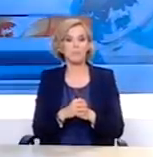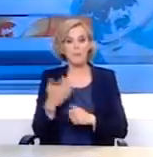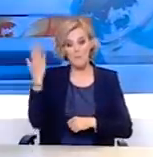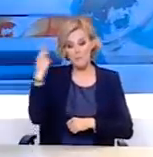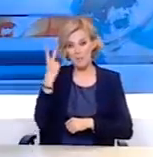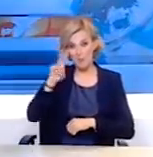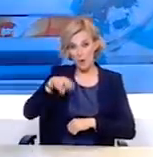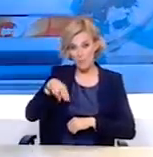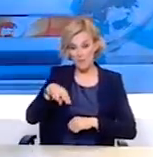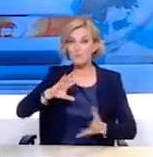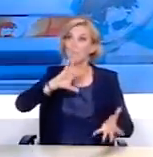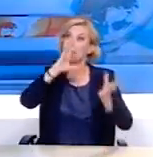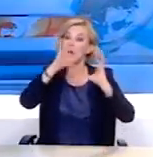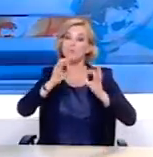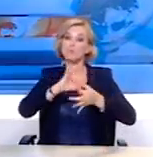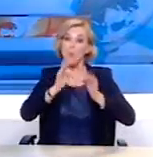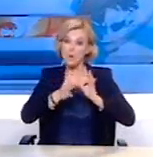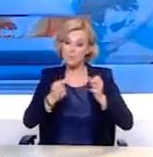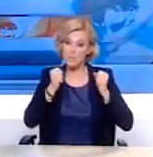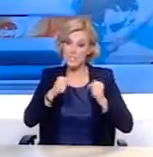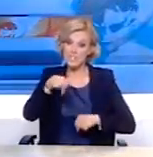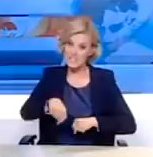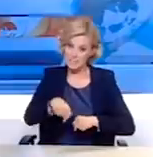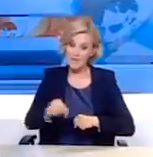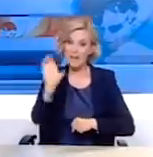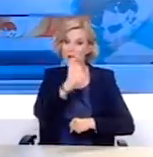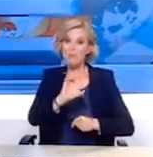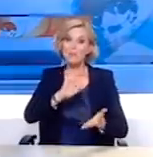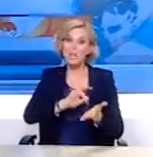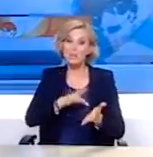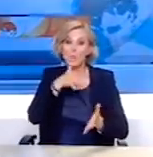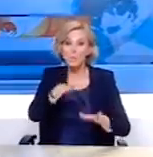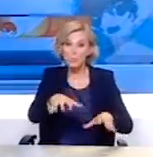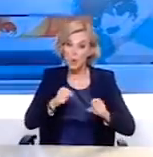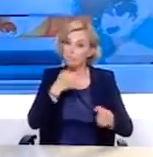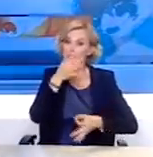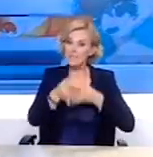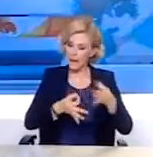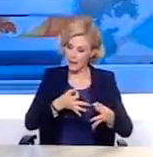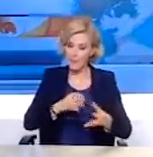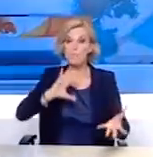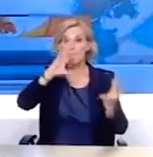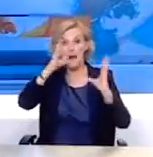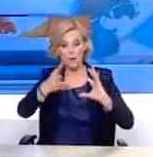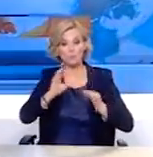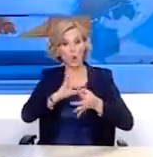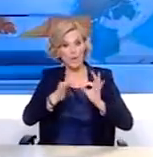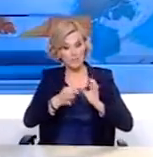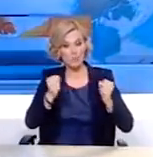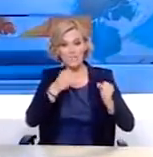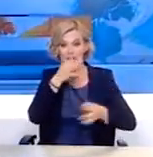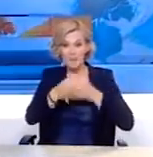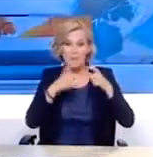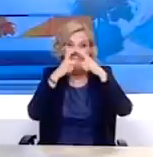ο Παγκόσμιος Οργανισμός Υγείας και σήμερα το Ευρωπαϊκό Κέντρο Ελέγχου και Πρόληψης Νοσημάτων. Ο Παγκόσμιος Οργανισμός Υγείας ανακοίνωσε